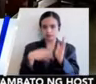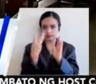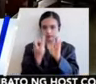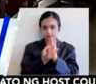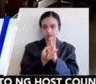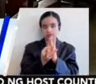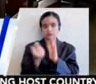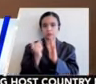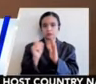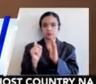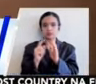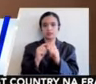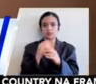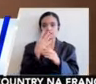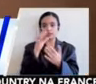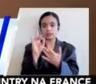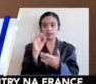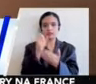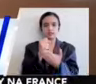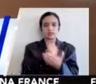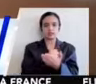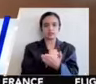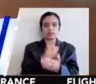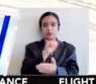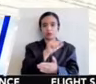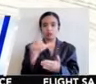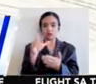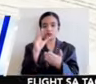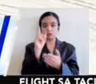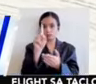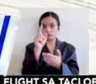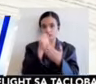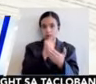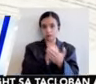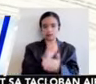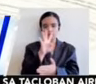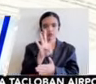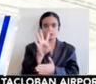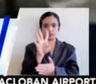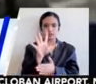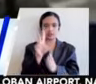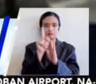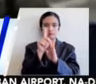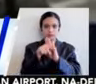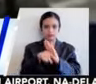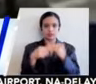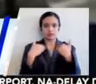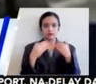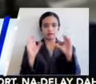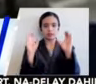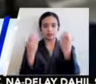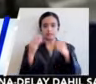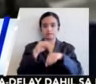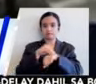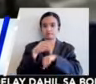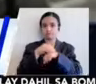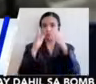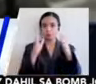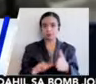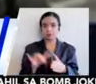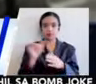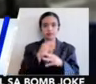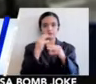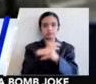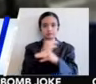na may 45 minutes bawat isa. May mga class advisors din umano at non-math teachers na nagtuturo ng labas